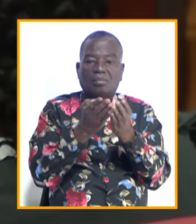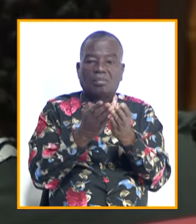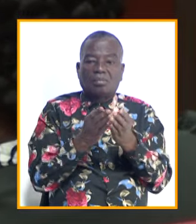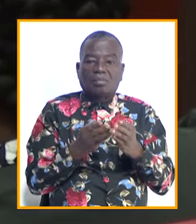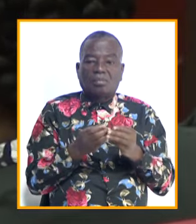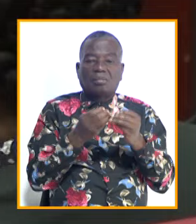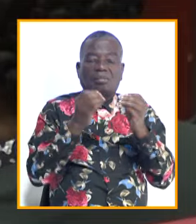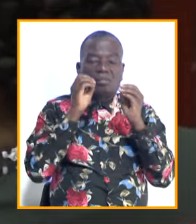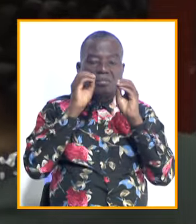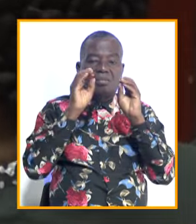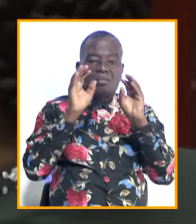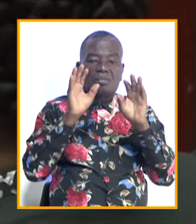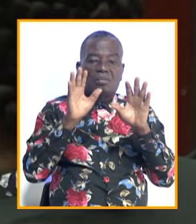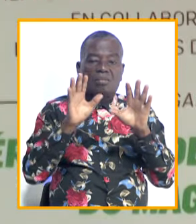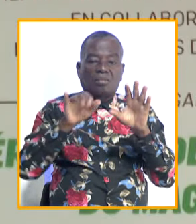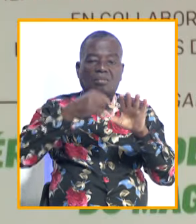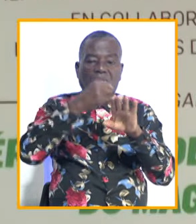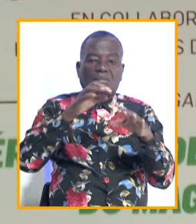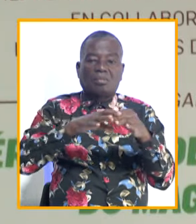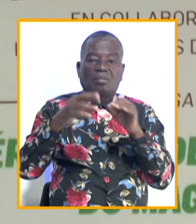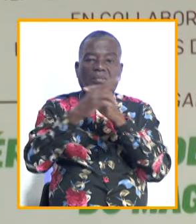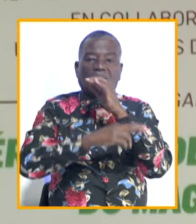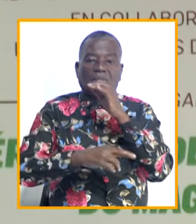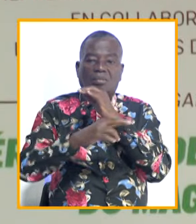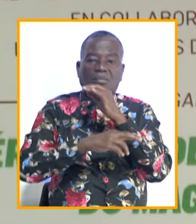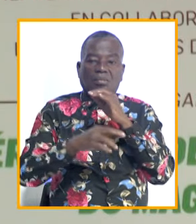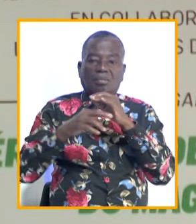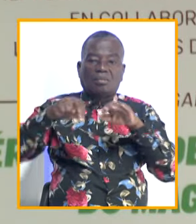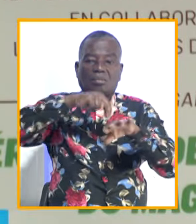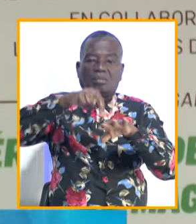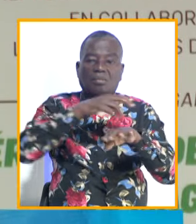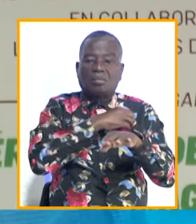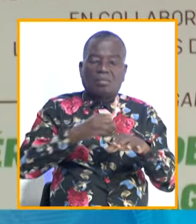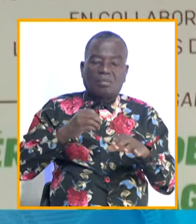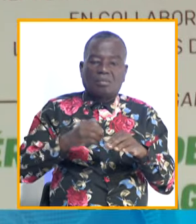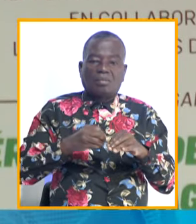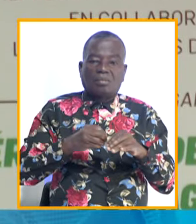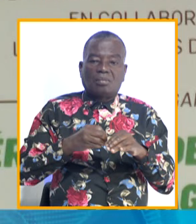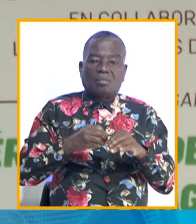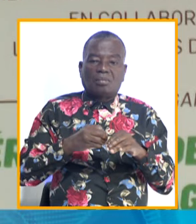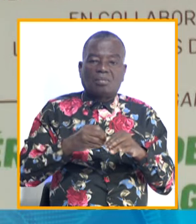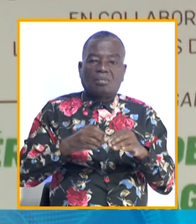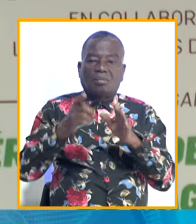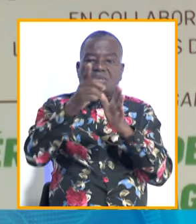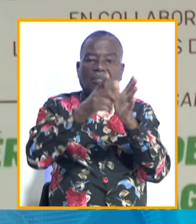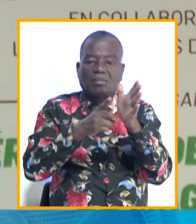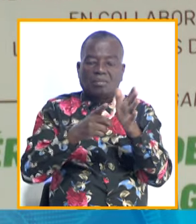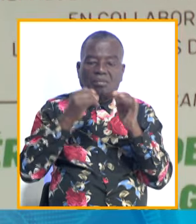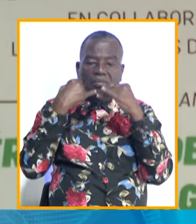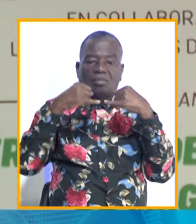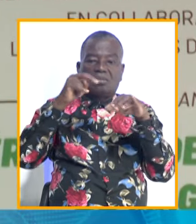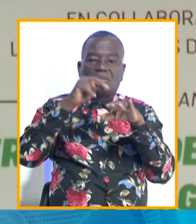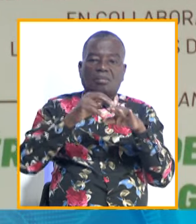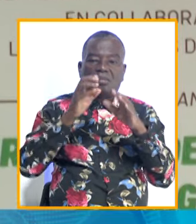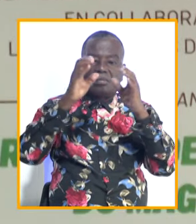mise en lumière des institutions de la République, matérialise à n'en point douter le droit à l'information